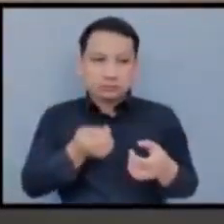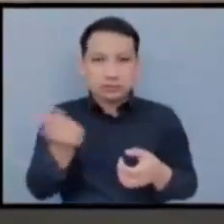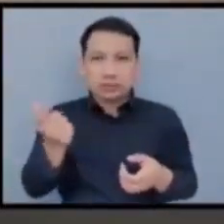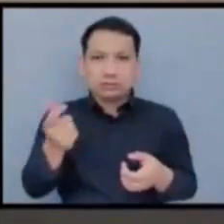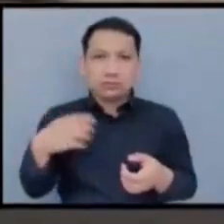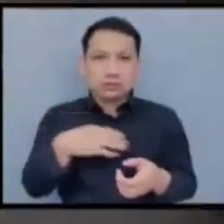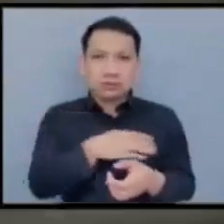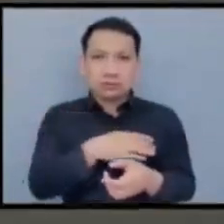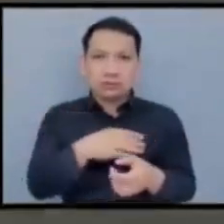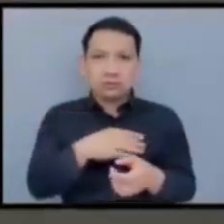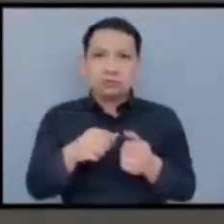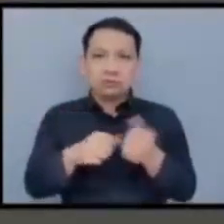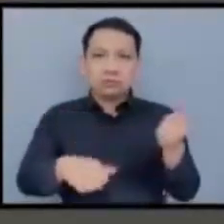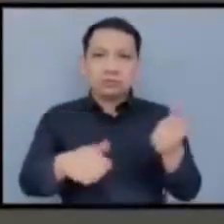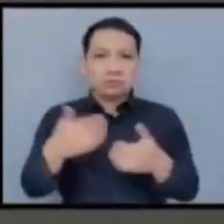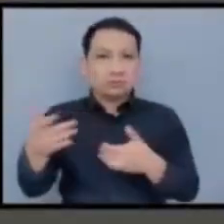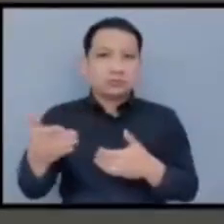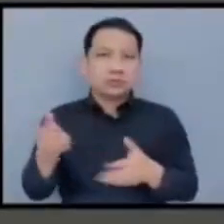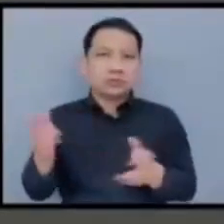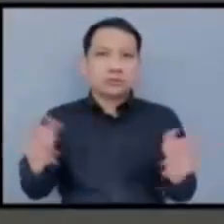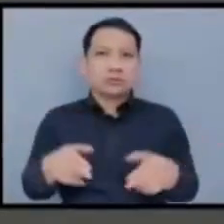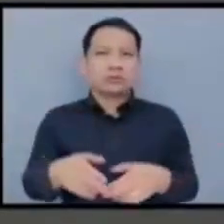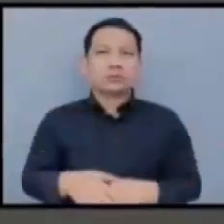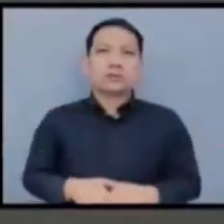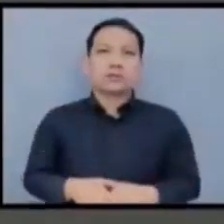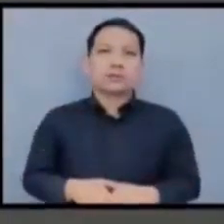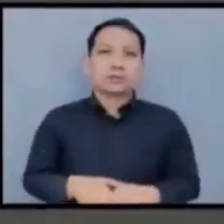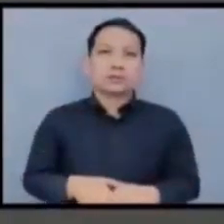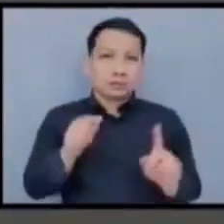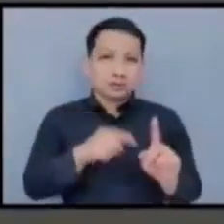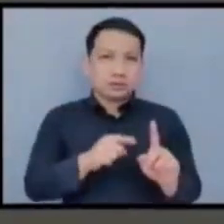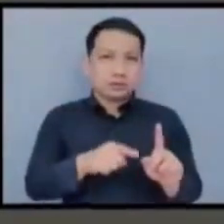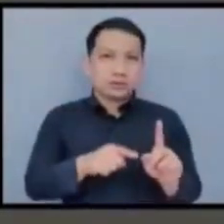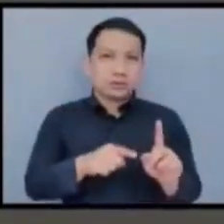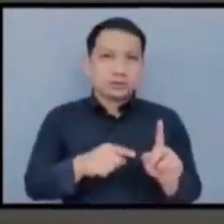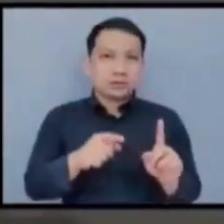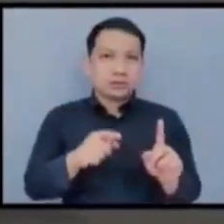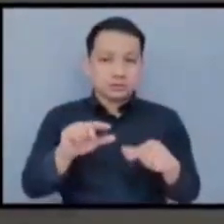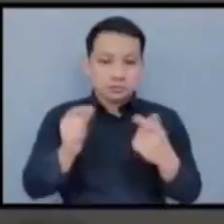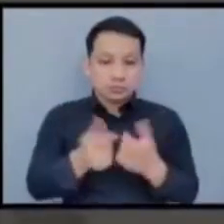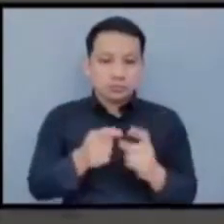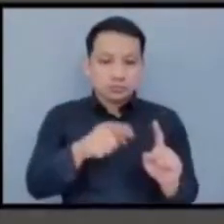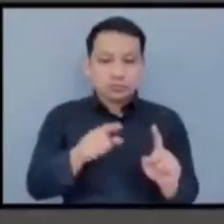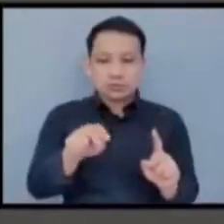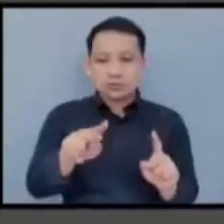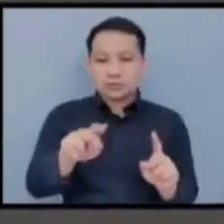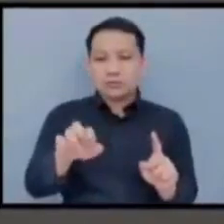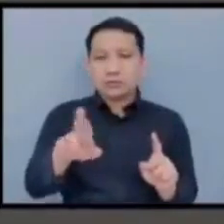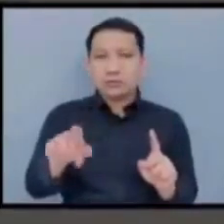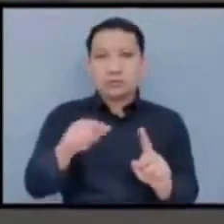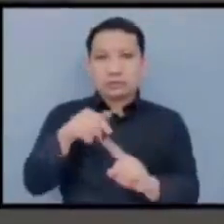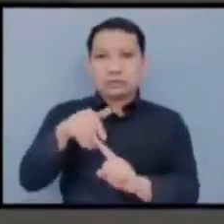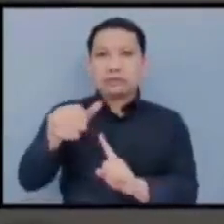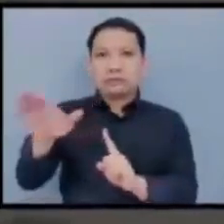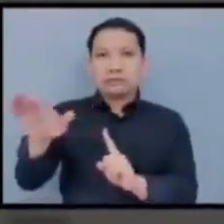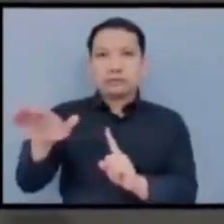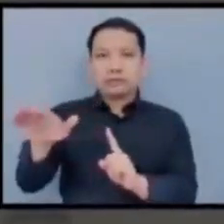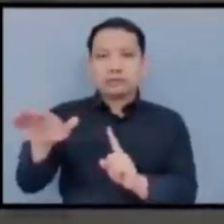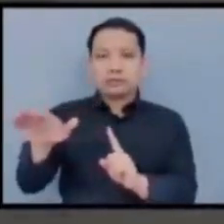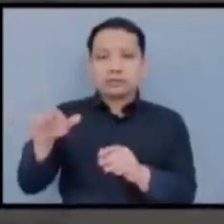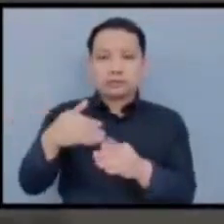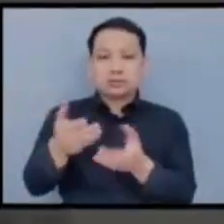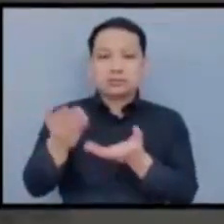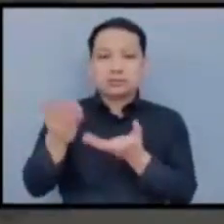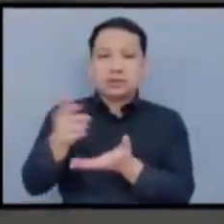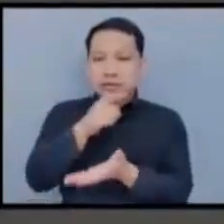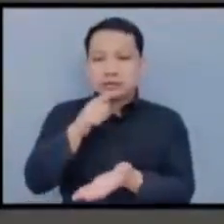madaling panahon. Sa apela ng kampo ni Teves na ipinadala sa House Committee on Ethics and Privileges, nanindigan silang